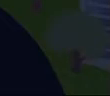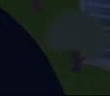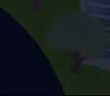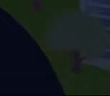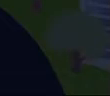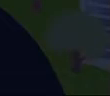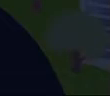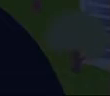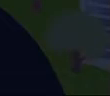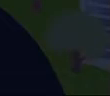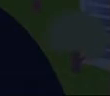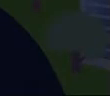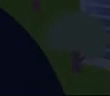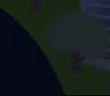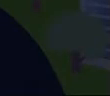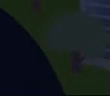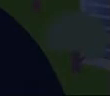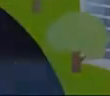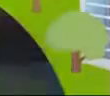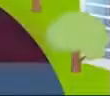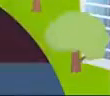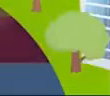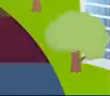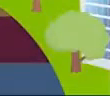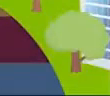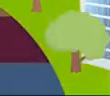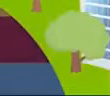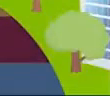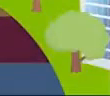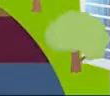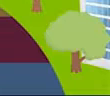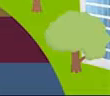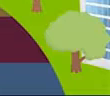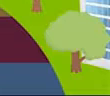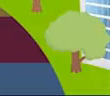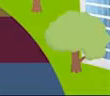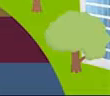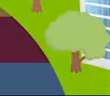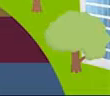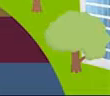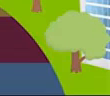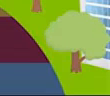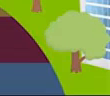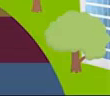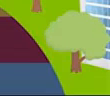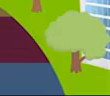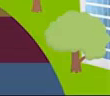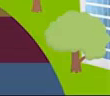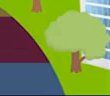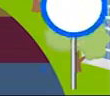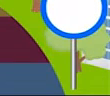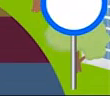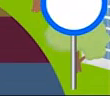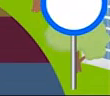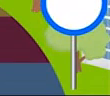2017-yilda siz va bizning vatanimiz O'zbekiston o'zi uchun 5 yillik rivojlanish xaritasini tuzib oldi. Unda 5 ta bosqich